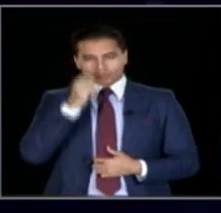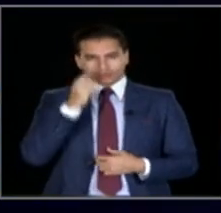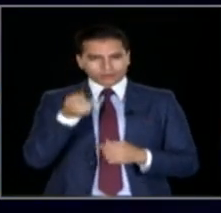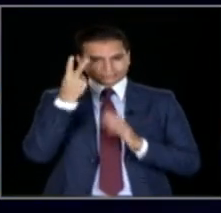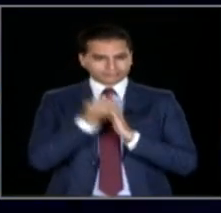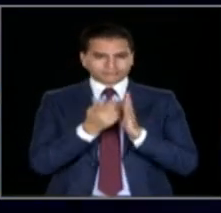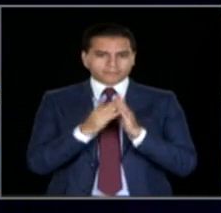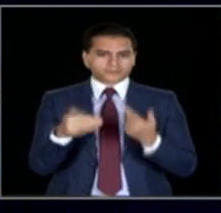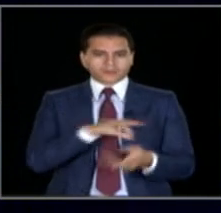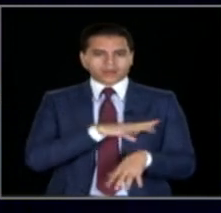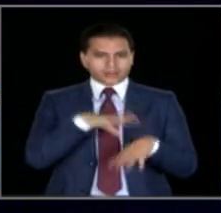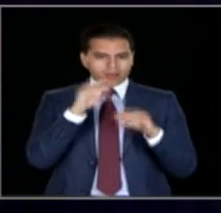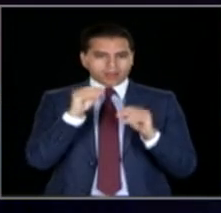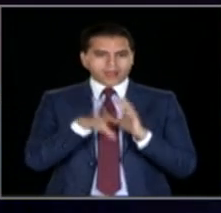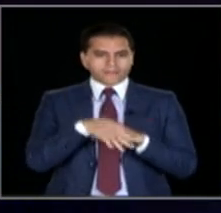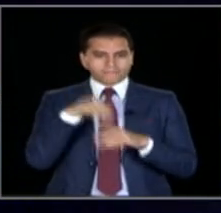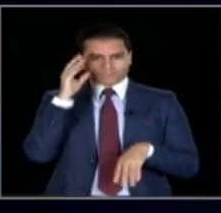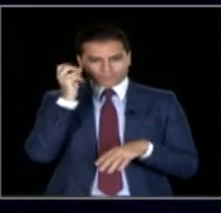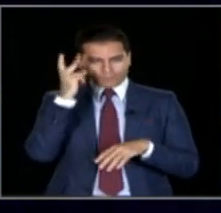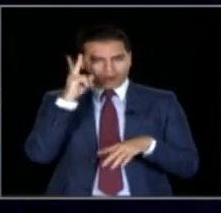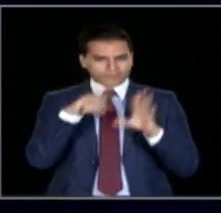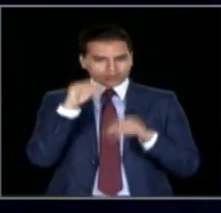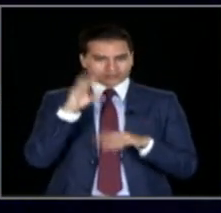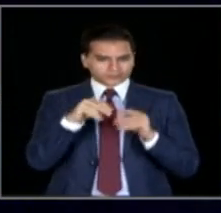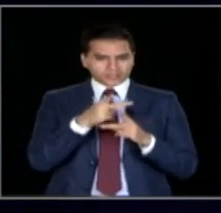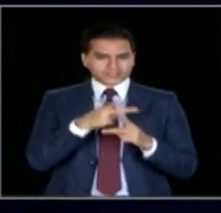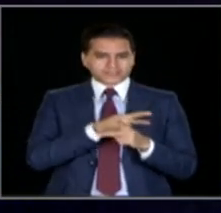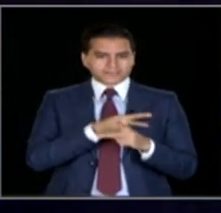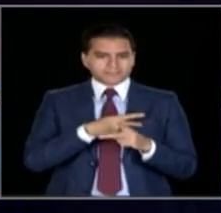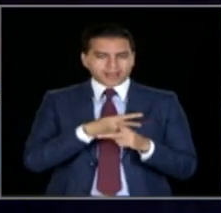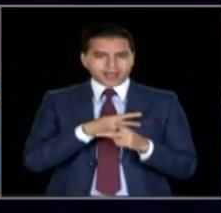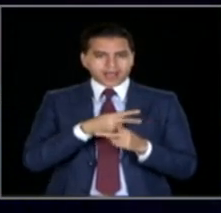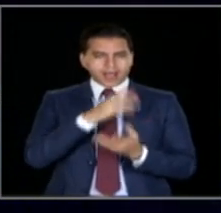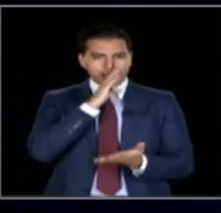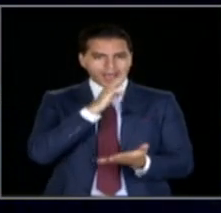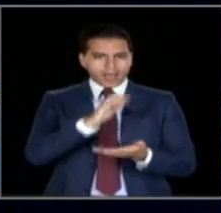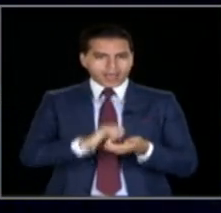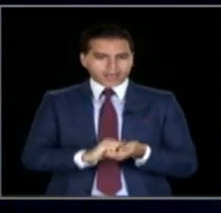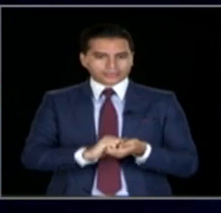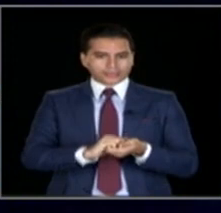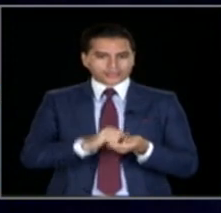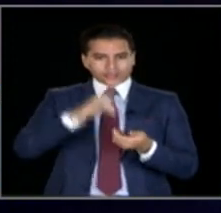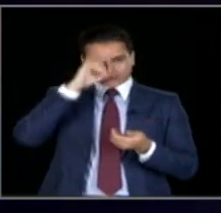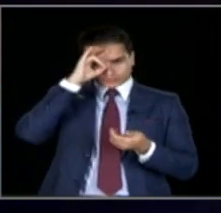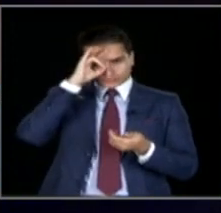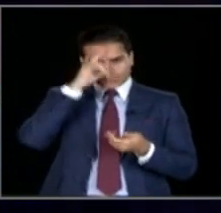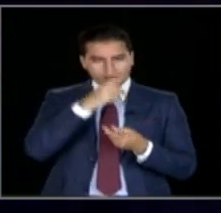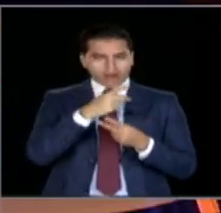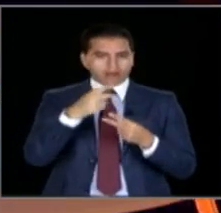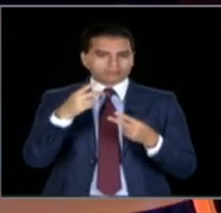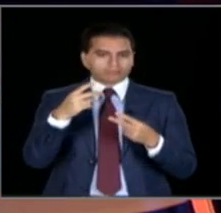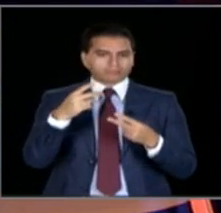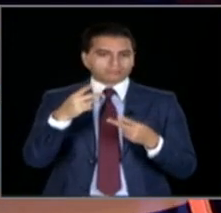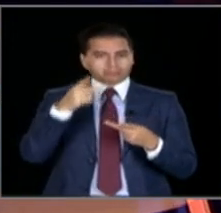أديب مصري راحل مؤلف المجموعة القصصية عهد الشيطان، فمن